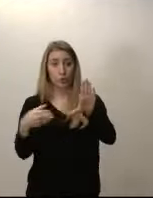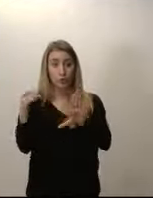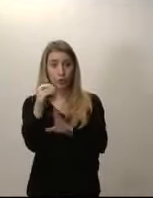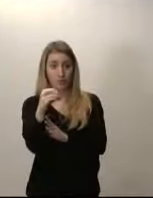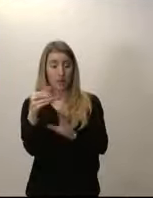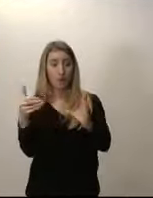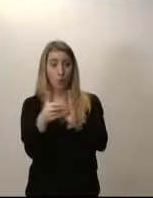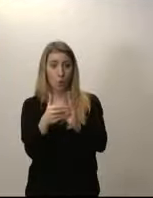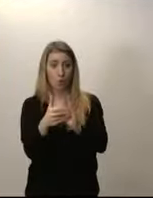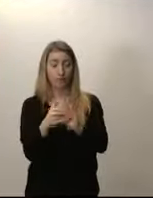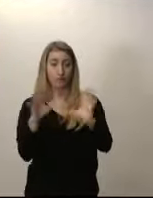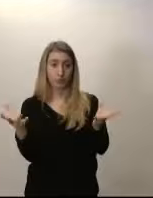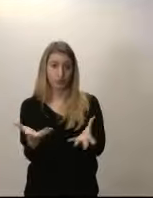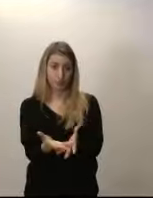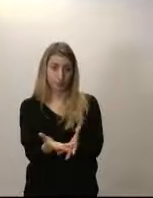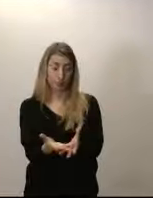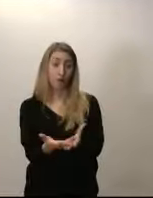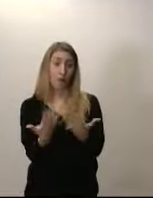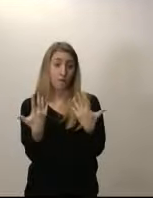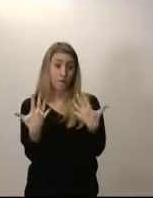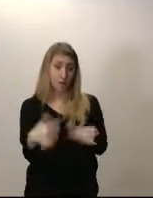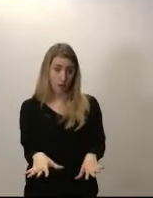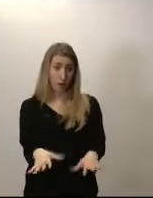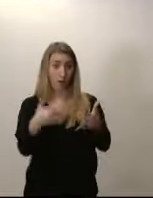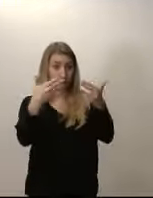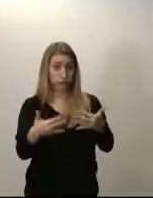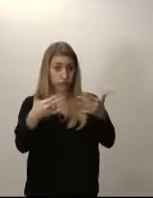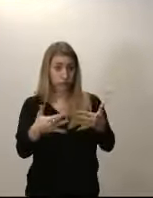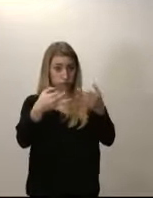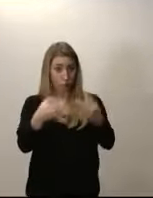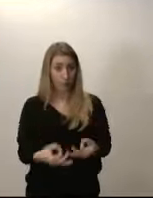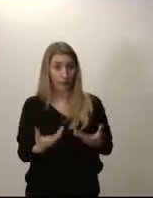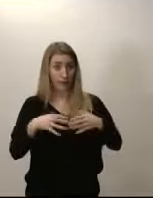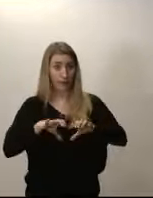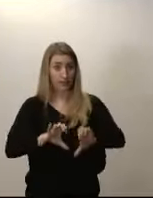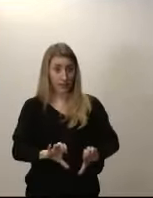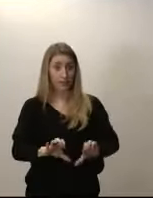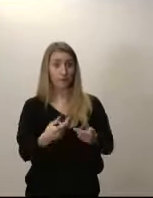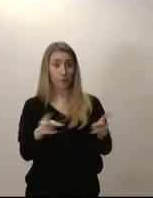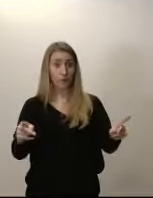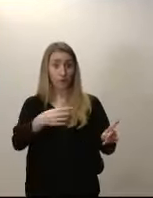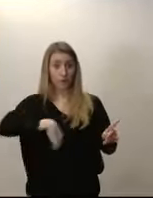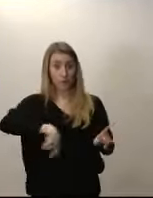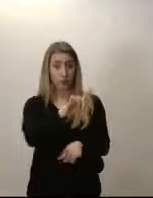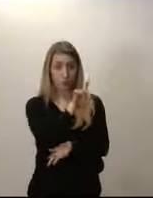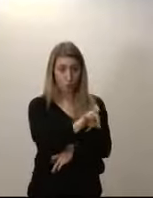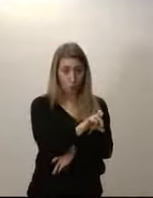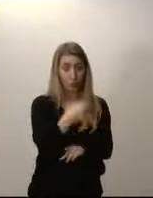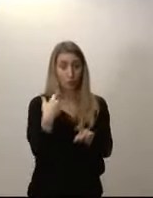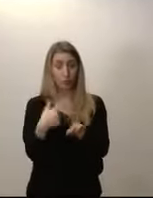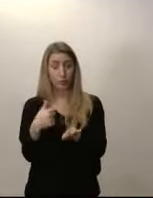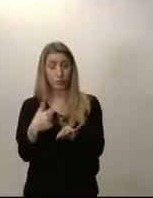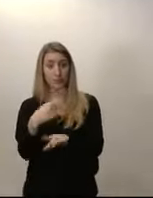260 000 €, quasiment. Voilà l'exposé des comptes administratifs de la ville, de l'eau et du